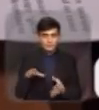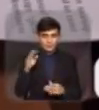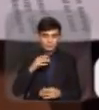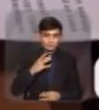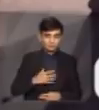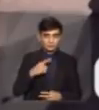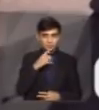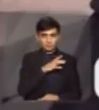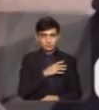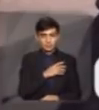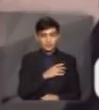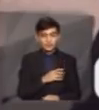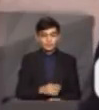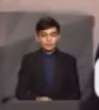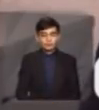терпения.